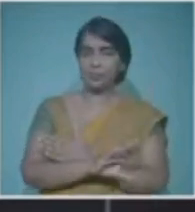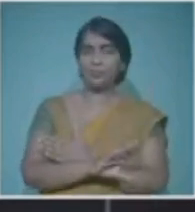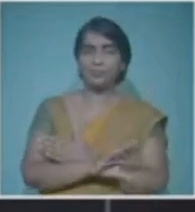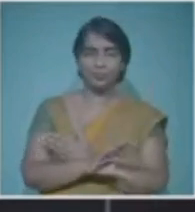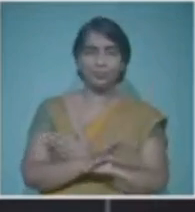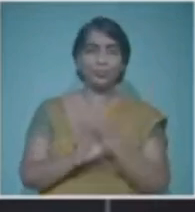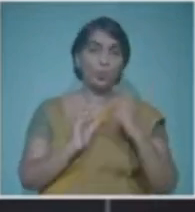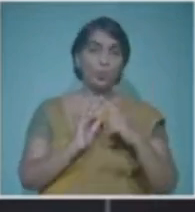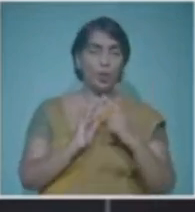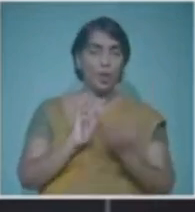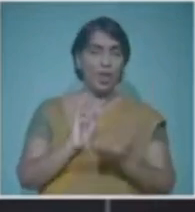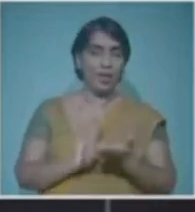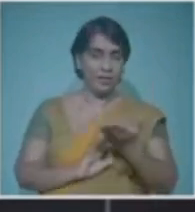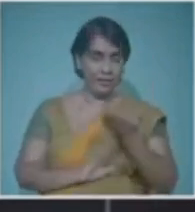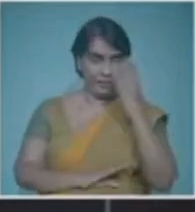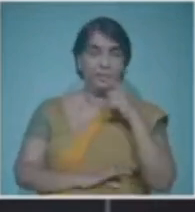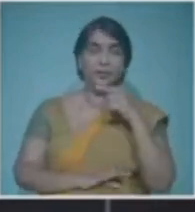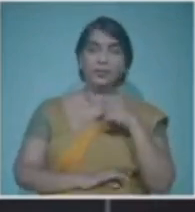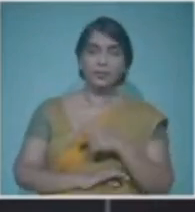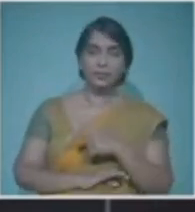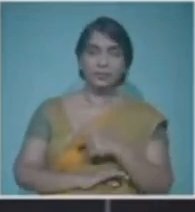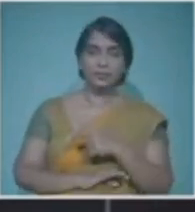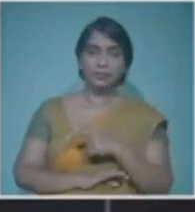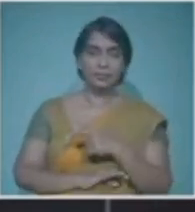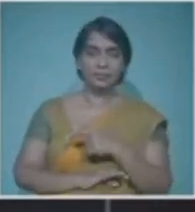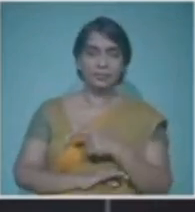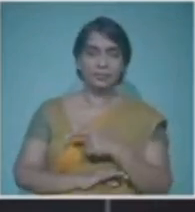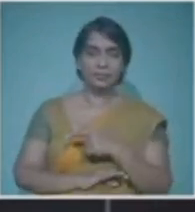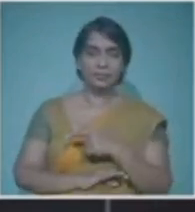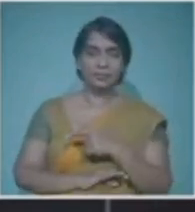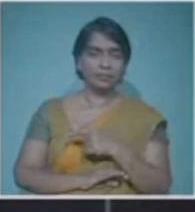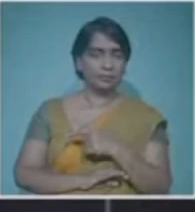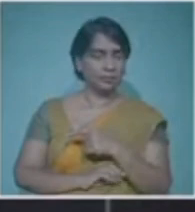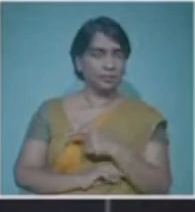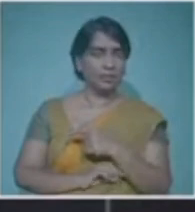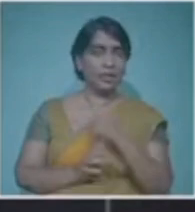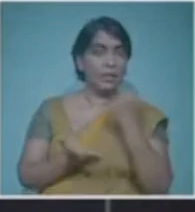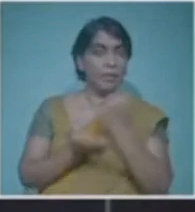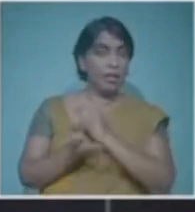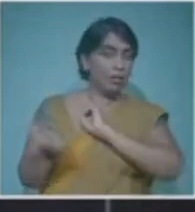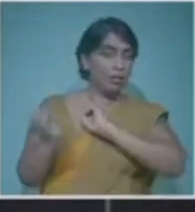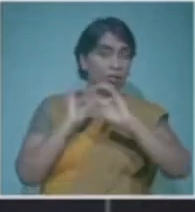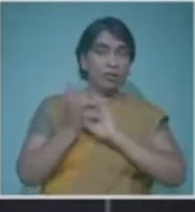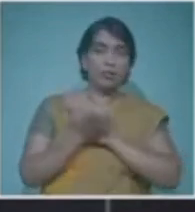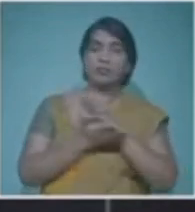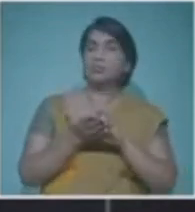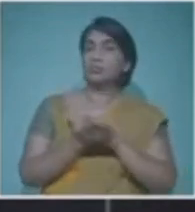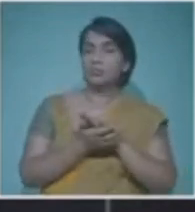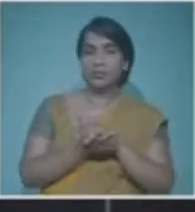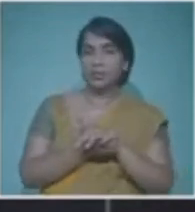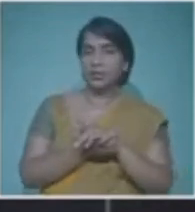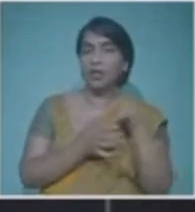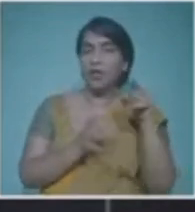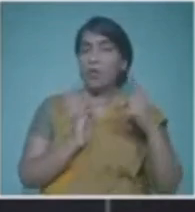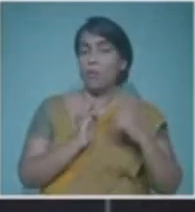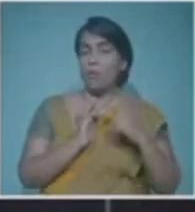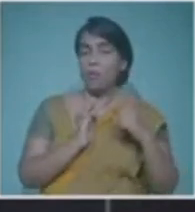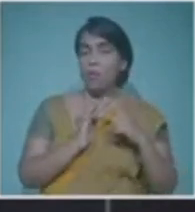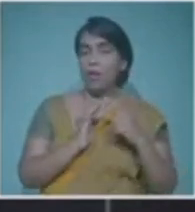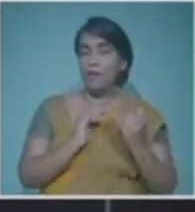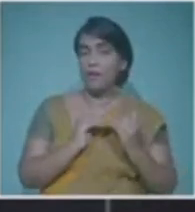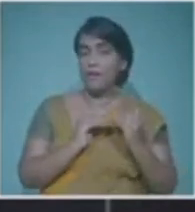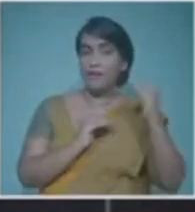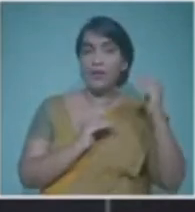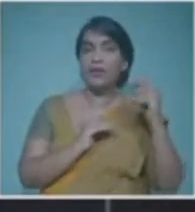මාස 3 කලින් වැඩි උනායි කියලා ඒක ක්‍රූ වෙලා උපචිත වෙලා ගිනුම් වලට ඇවිල්ලා ඒ ටික ආවයි කියලා මේ පොලිය අනුපාතය දැන් වැඩි